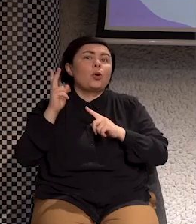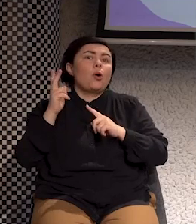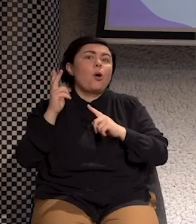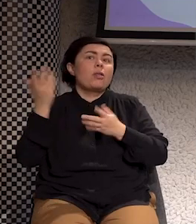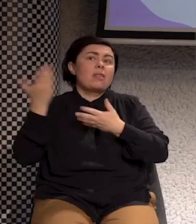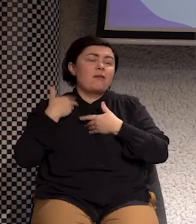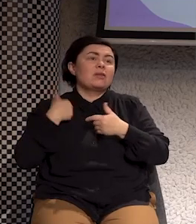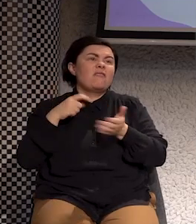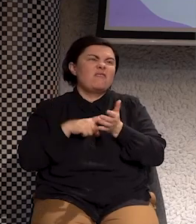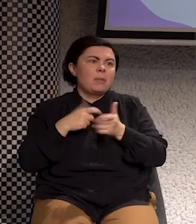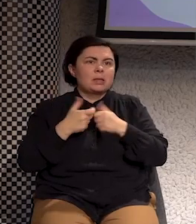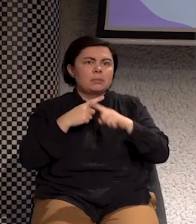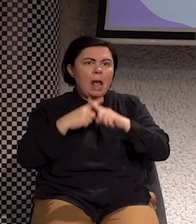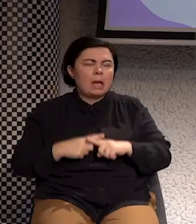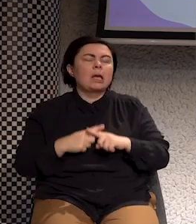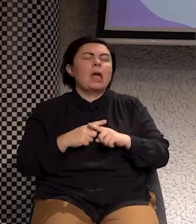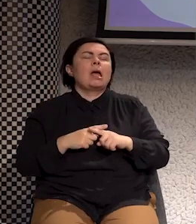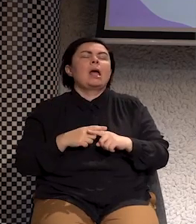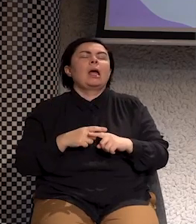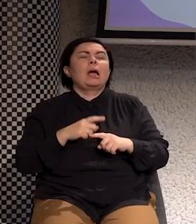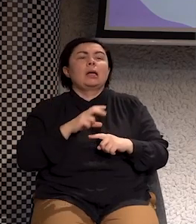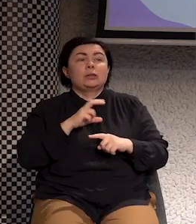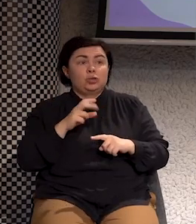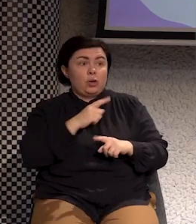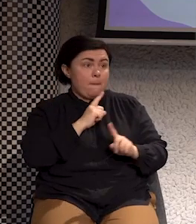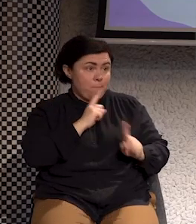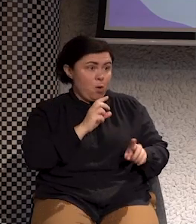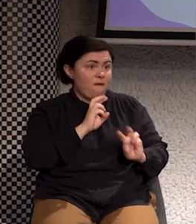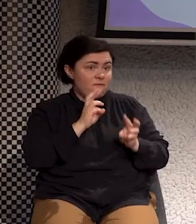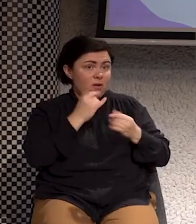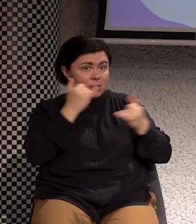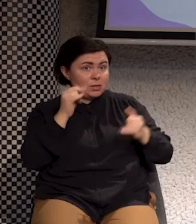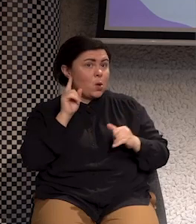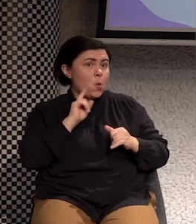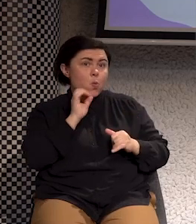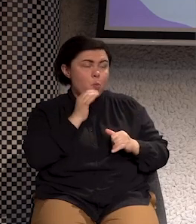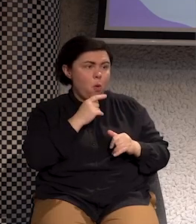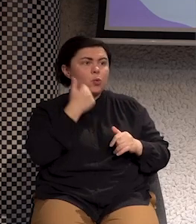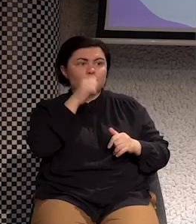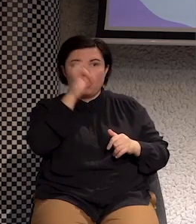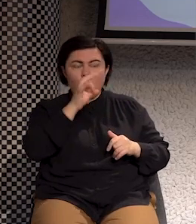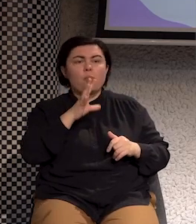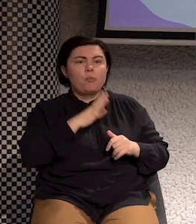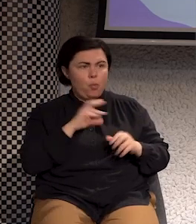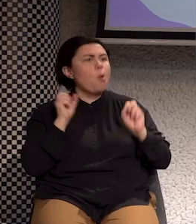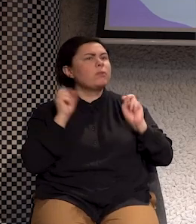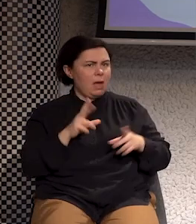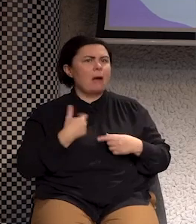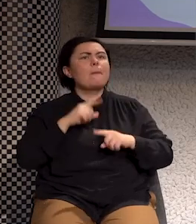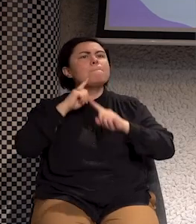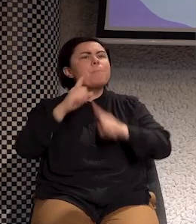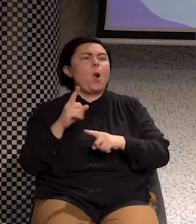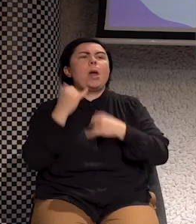dawca, to jest tam pytanie, czy poleciłbyś warsztaty innym chłopakom, to 100% odpowiedzi to tak,